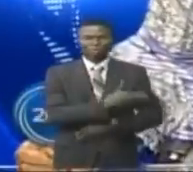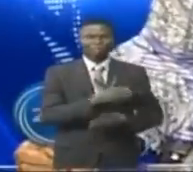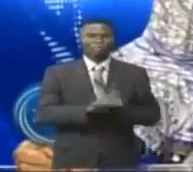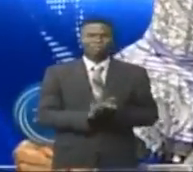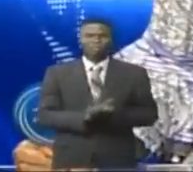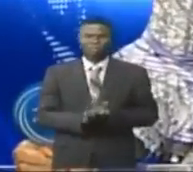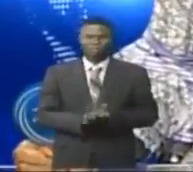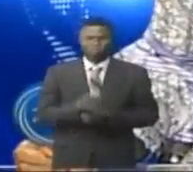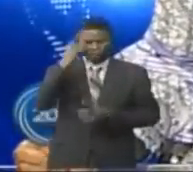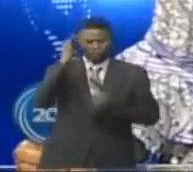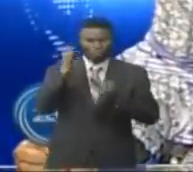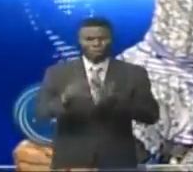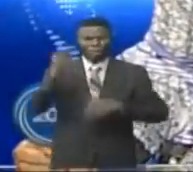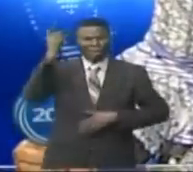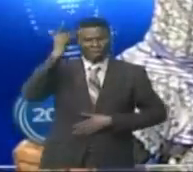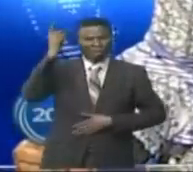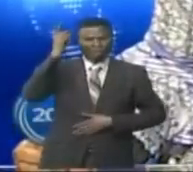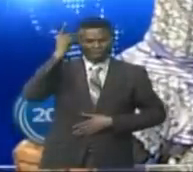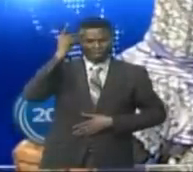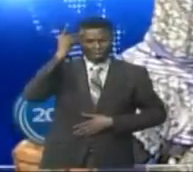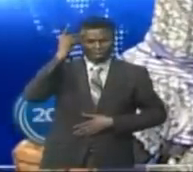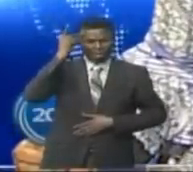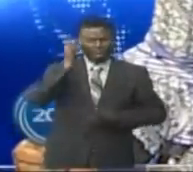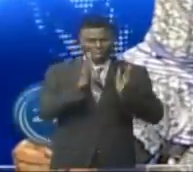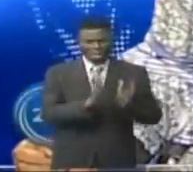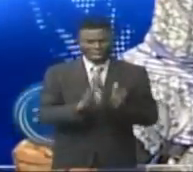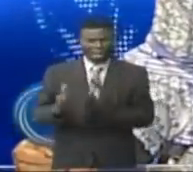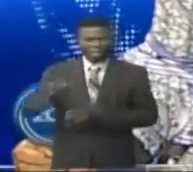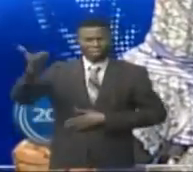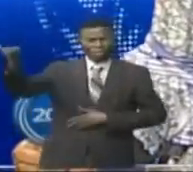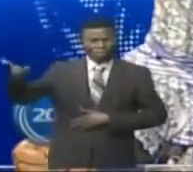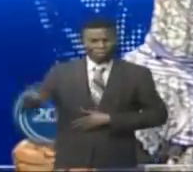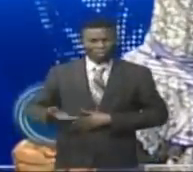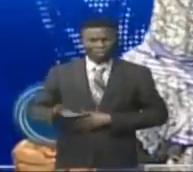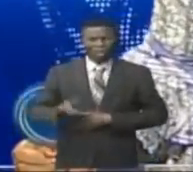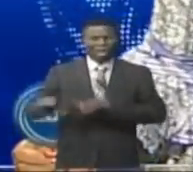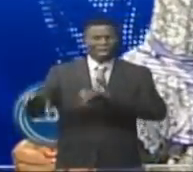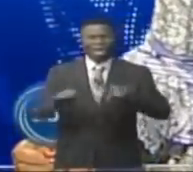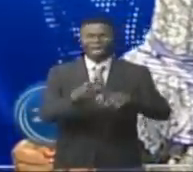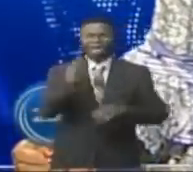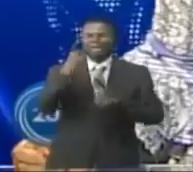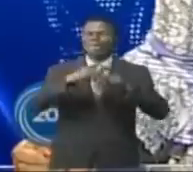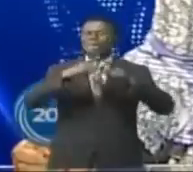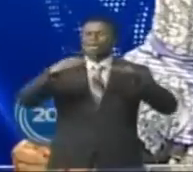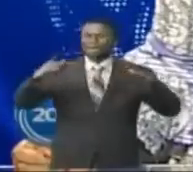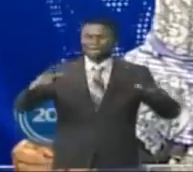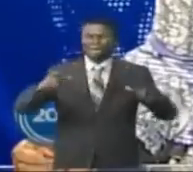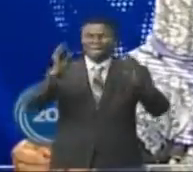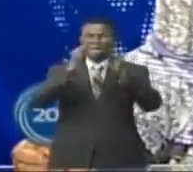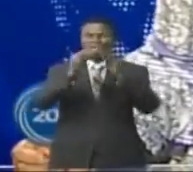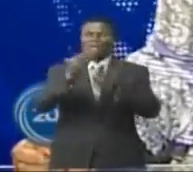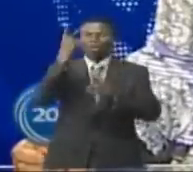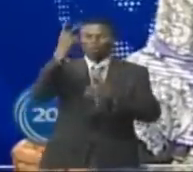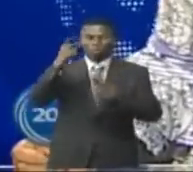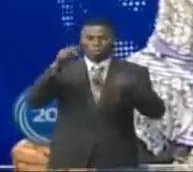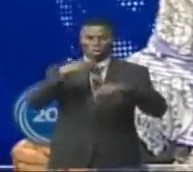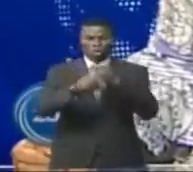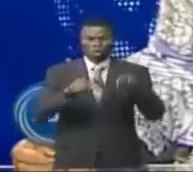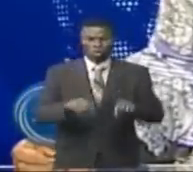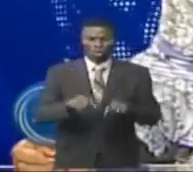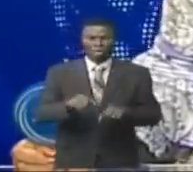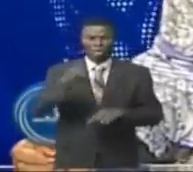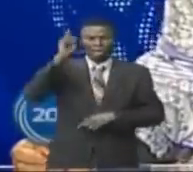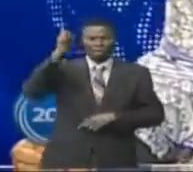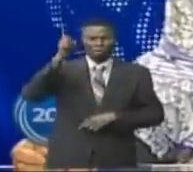Et pour terminer, Kinshasa se prépare à accueillir deux gros événements. Deux sommets vont se tenir dans la capitale, l'un de